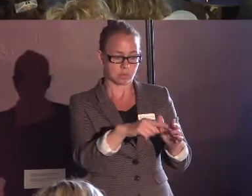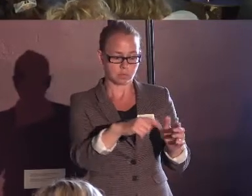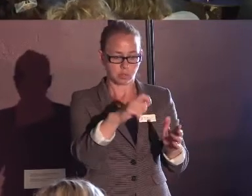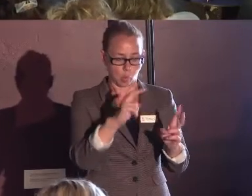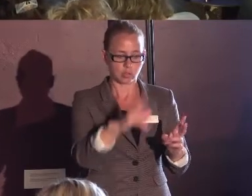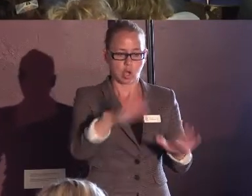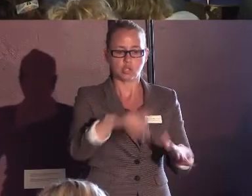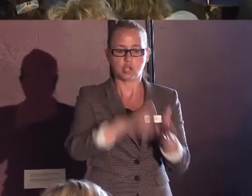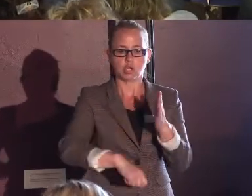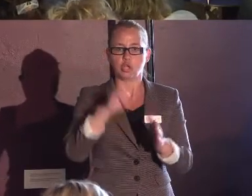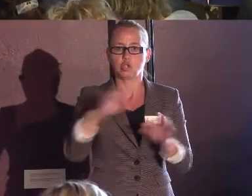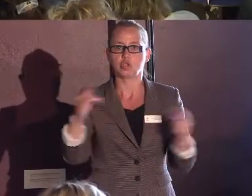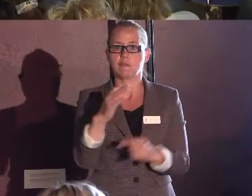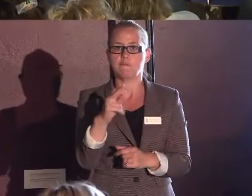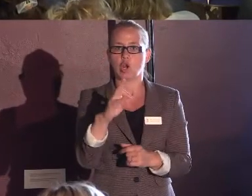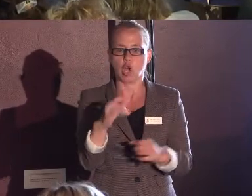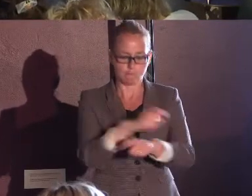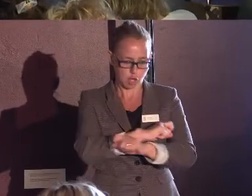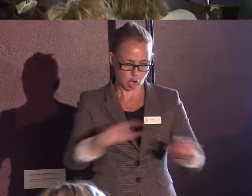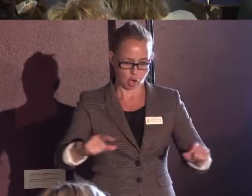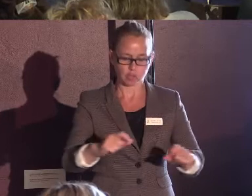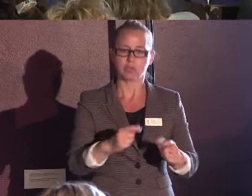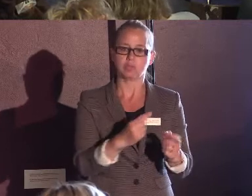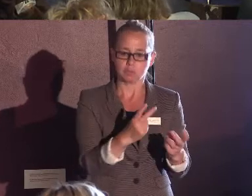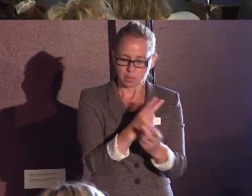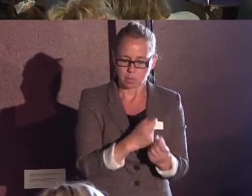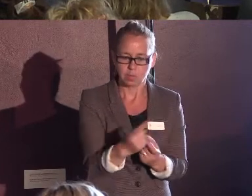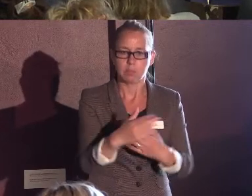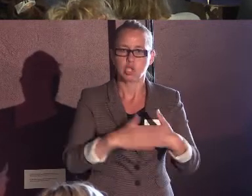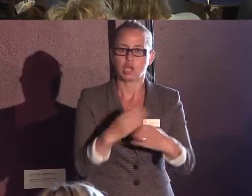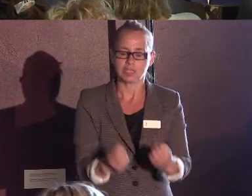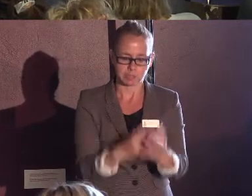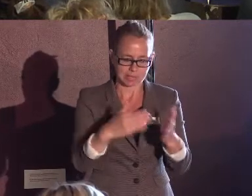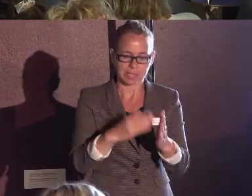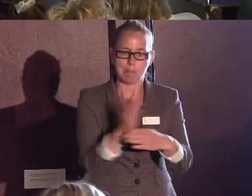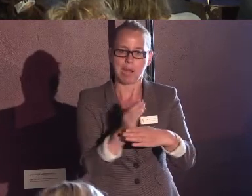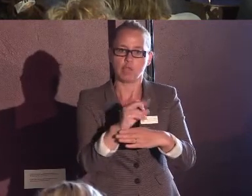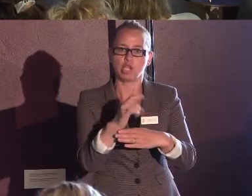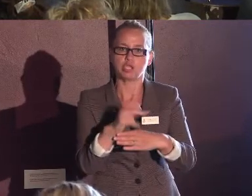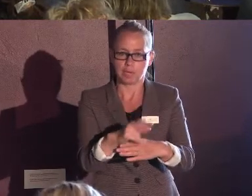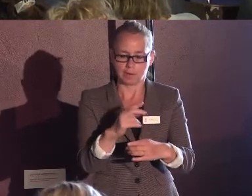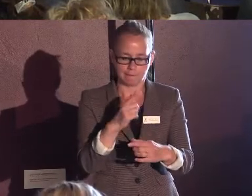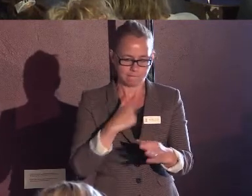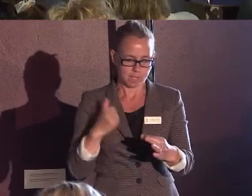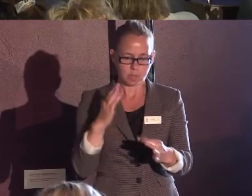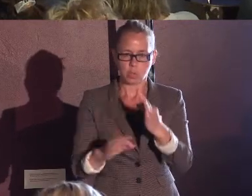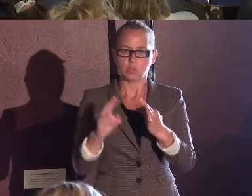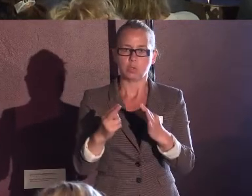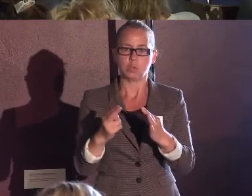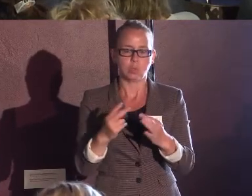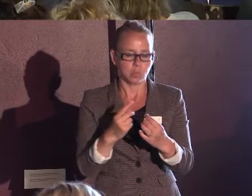startats ett nytt förlag som distribuerar dataspel i Mellanöstern. Vi håller just nu på att förhandla med Al